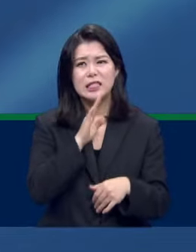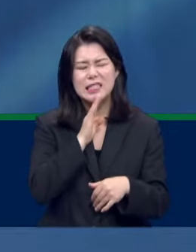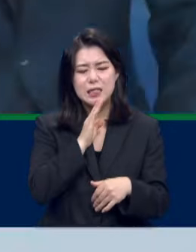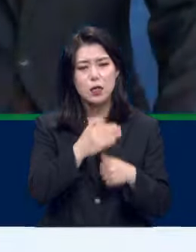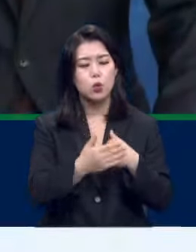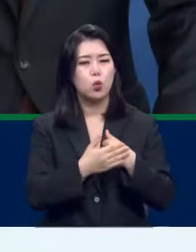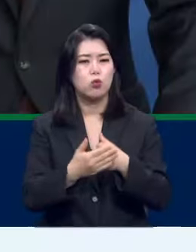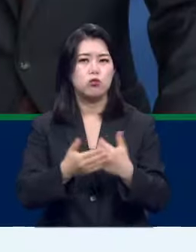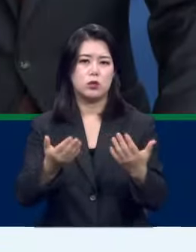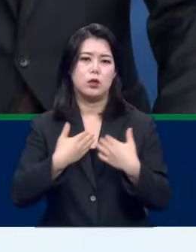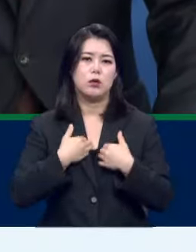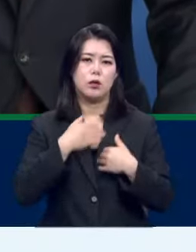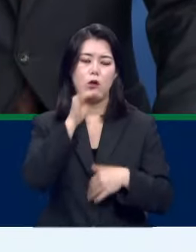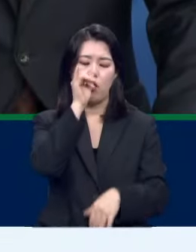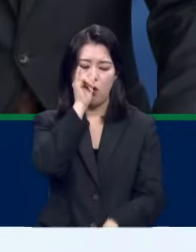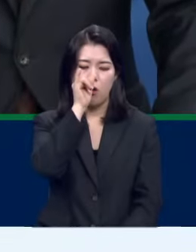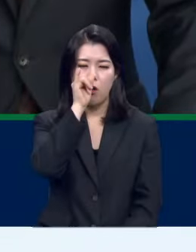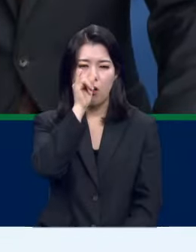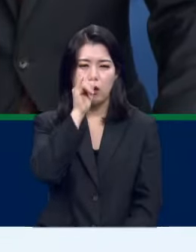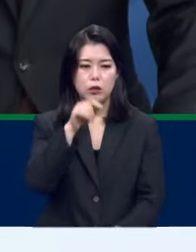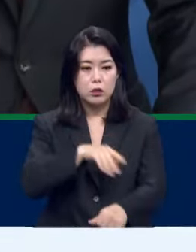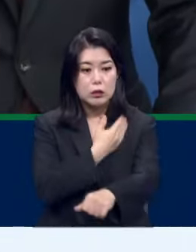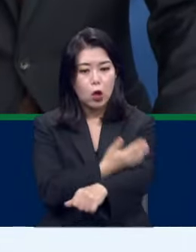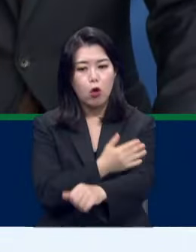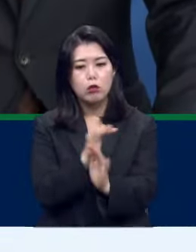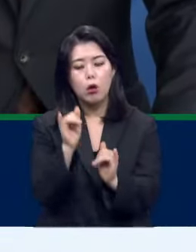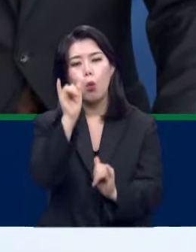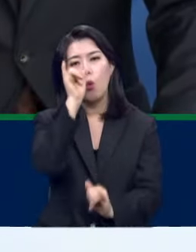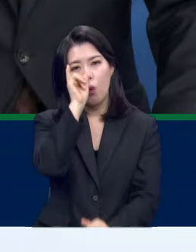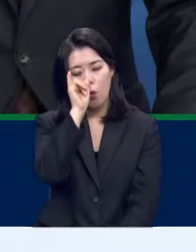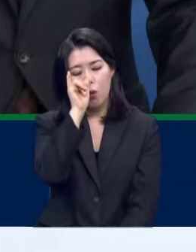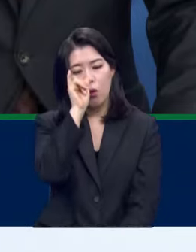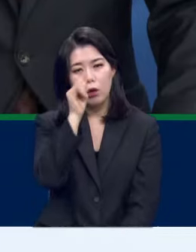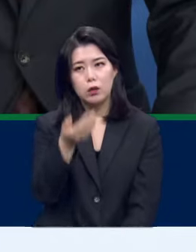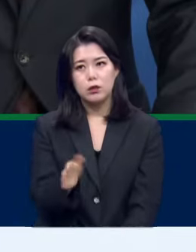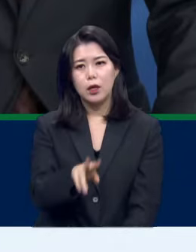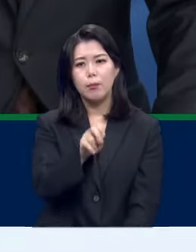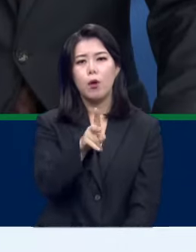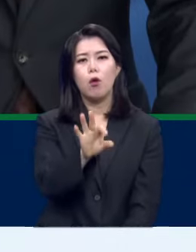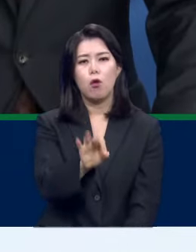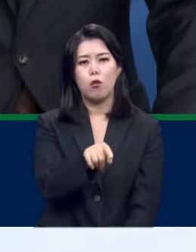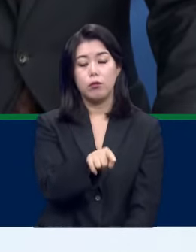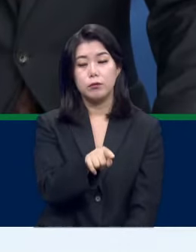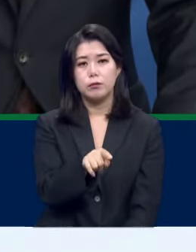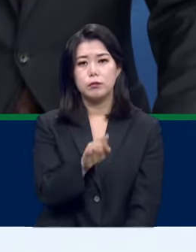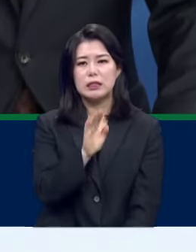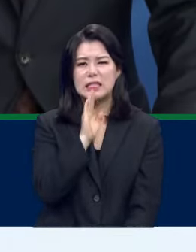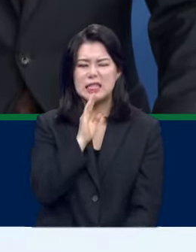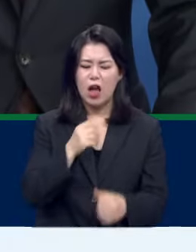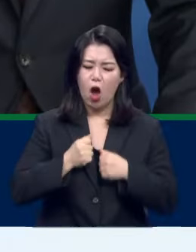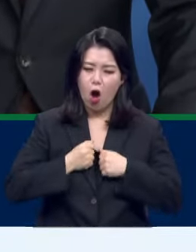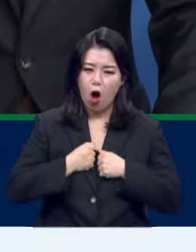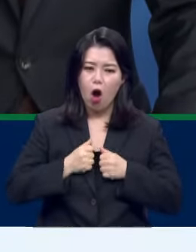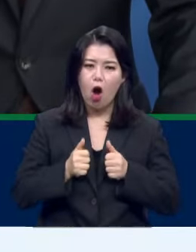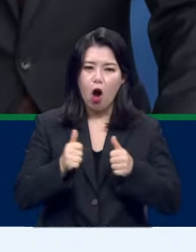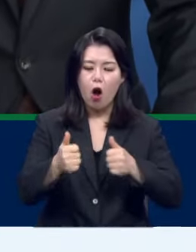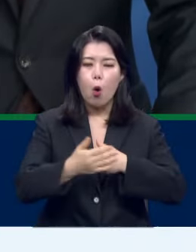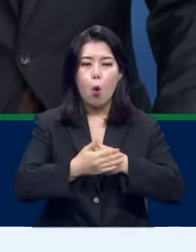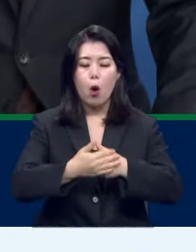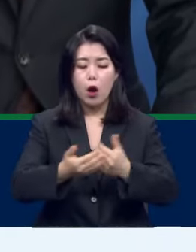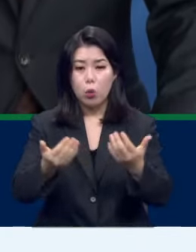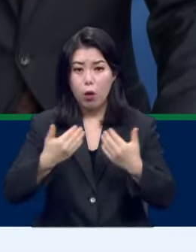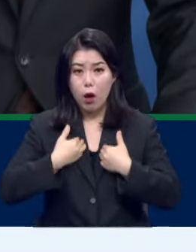직간접적으로 주는 분들이 있을 거예요 그중에 영향이 있는 분들도 있을 겁니다 근데 명태 씨가 정말로 열심히 도왔다는 가정